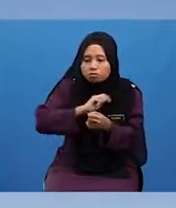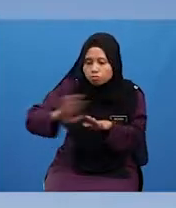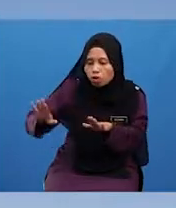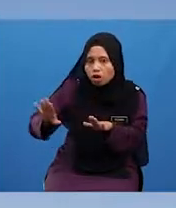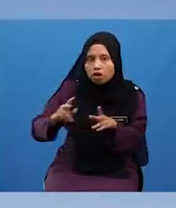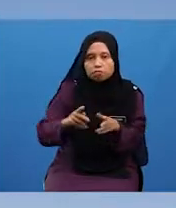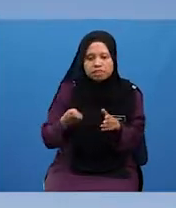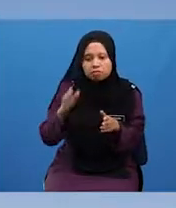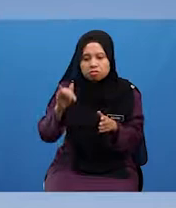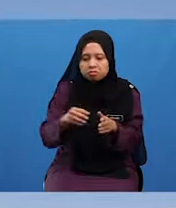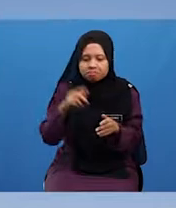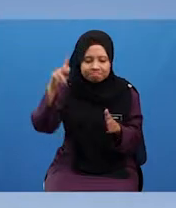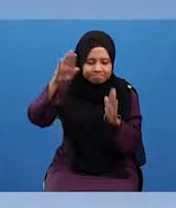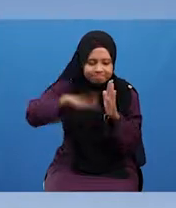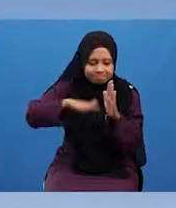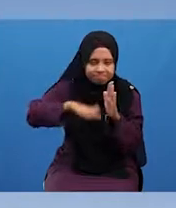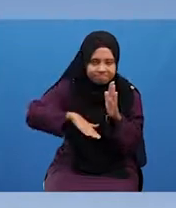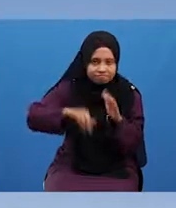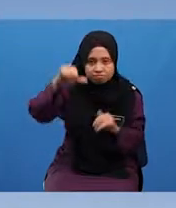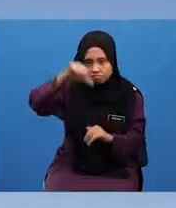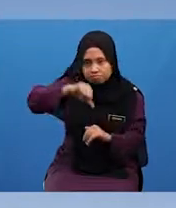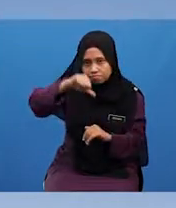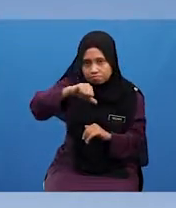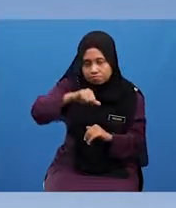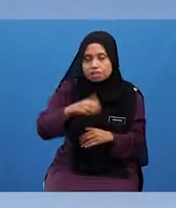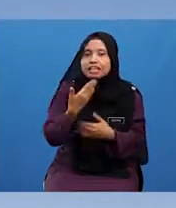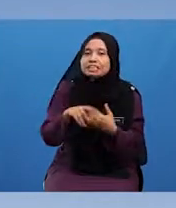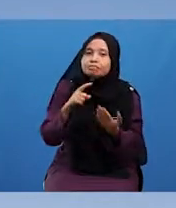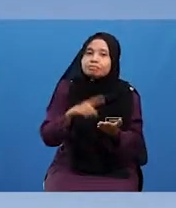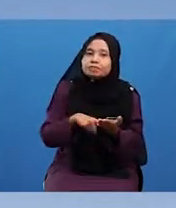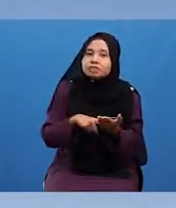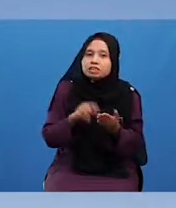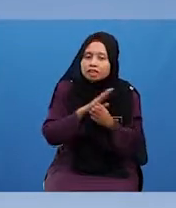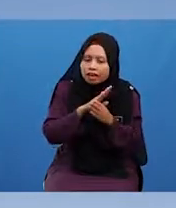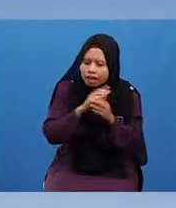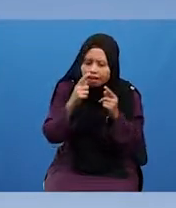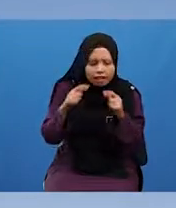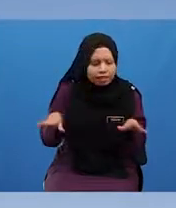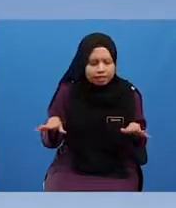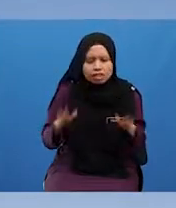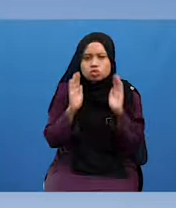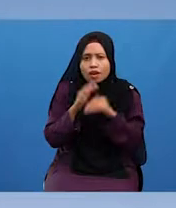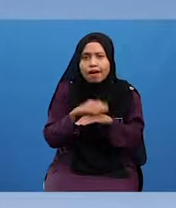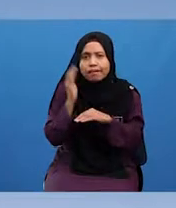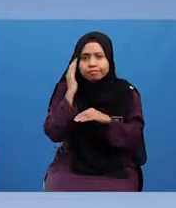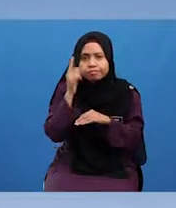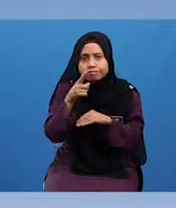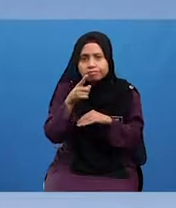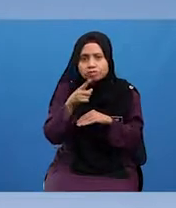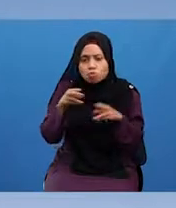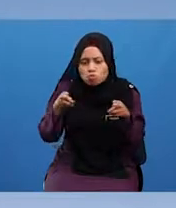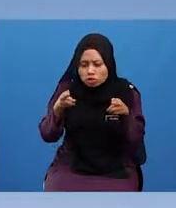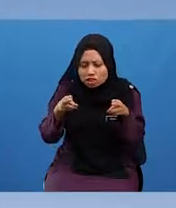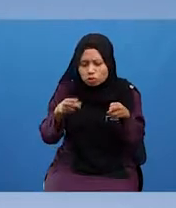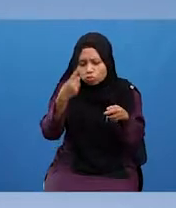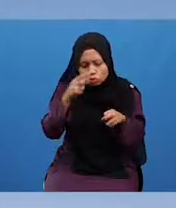meninggalkan perkara-perkara yang tidak baik. Ha, selepas ini, jangan tinggalkan solat ya. Berusahalah